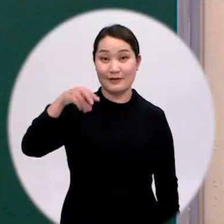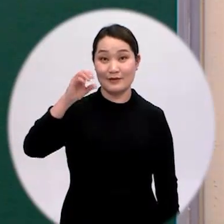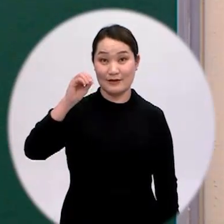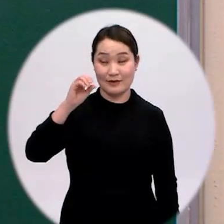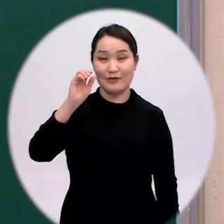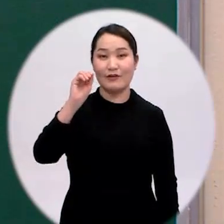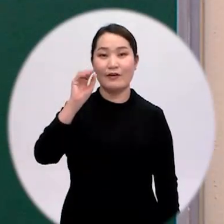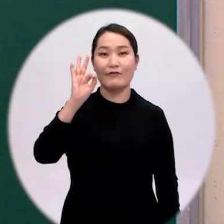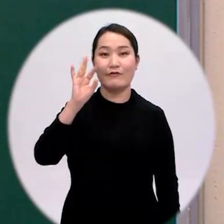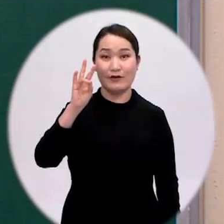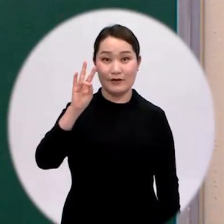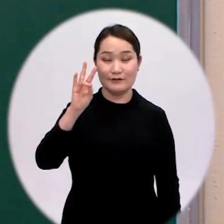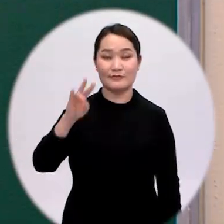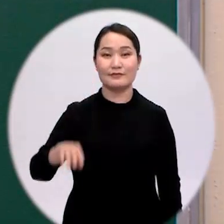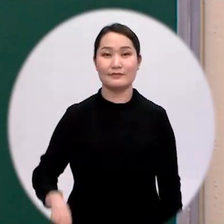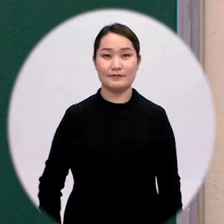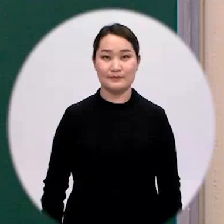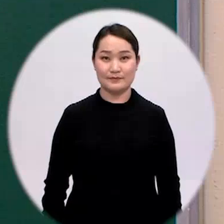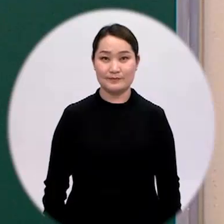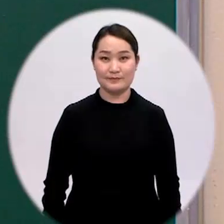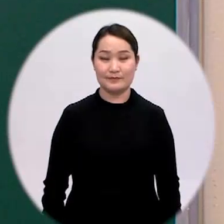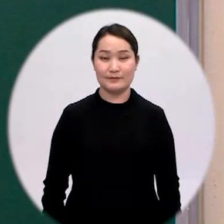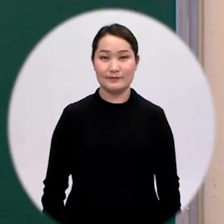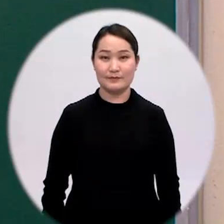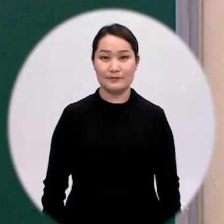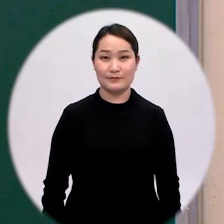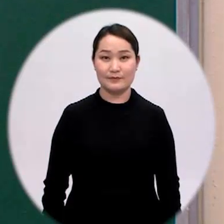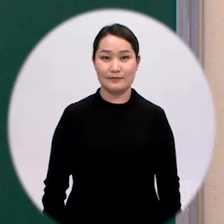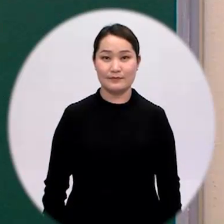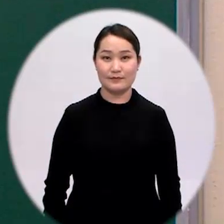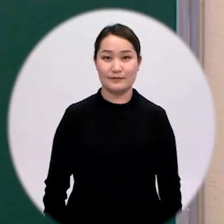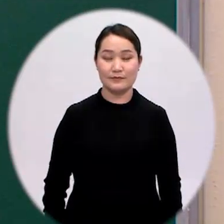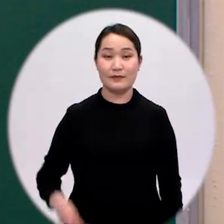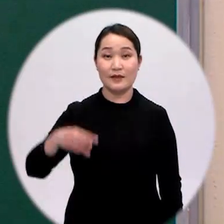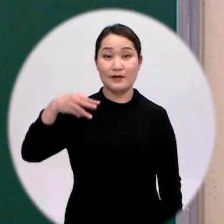Телефон гэсэн үг бүтээлээ. Дараагийн үг.